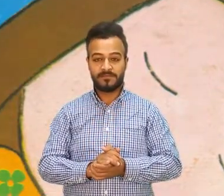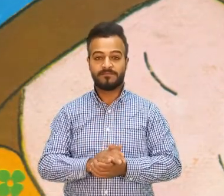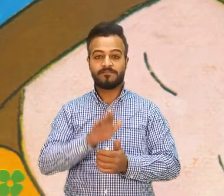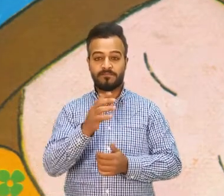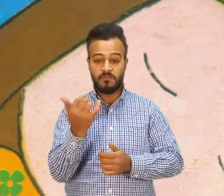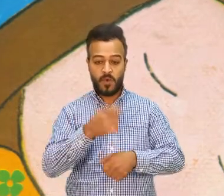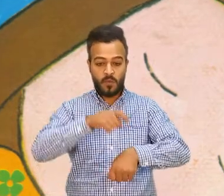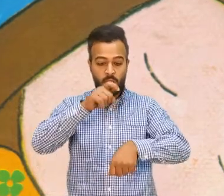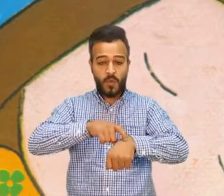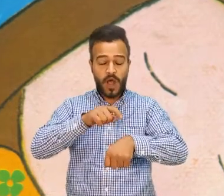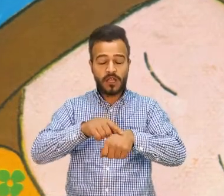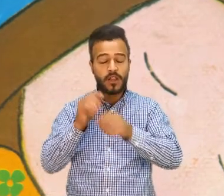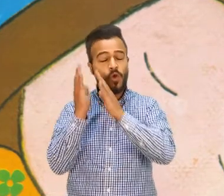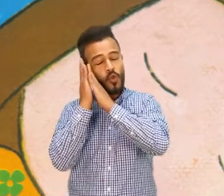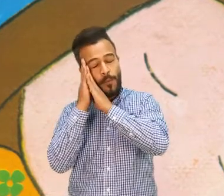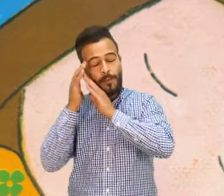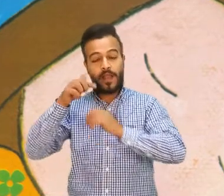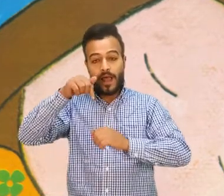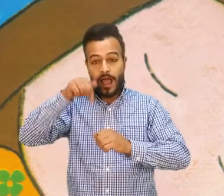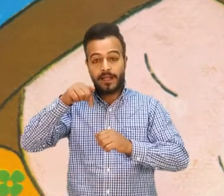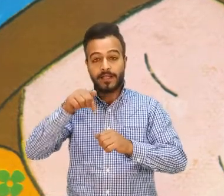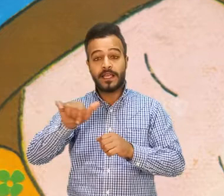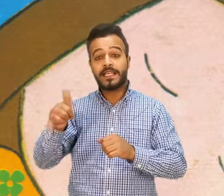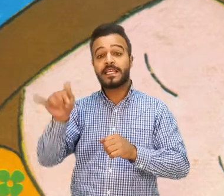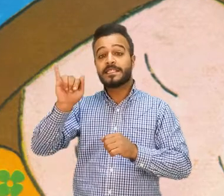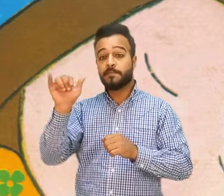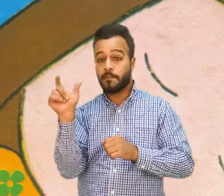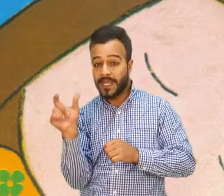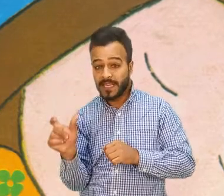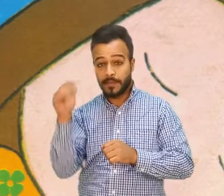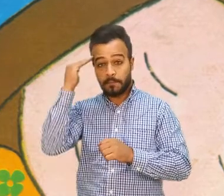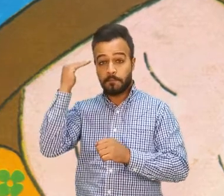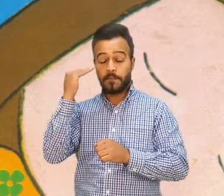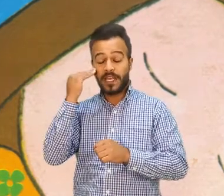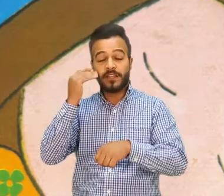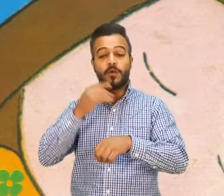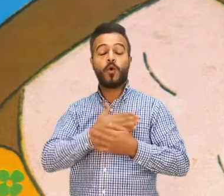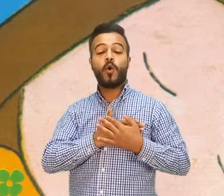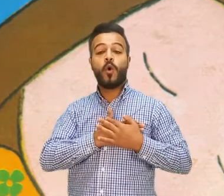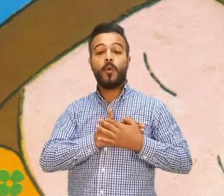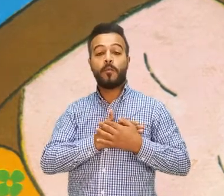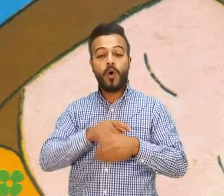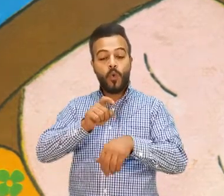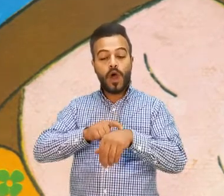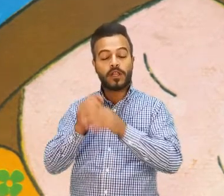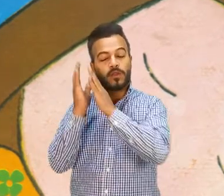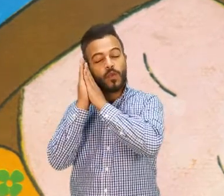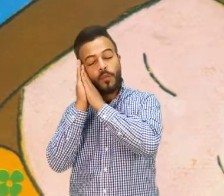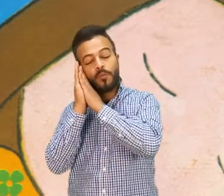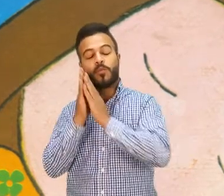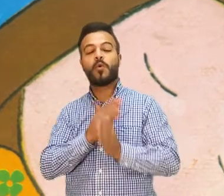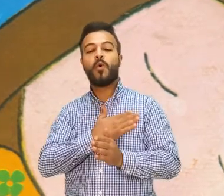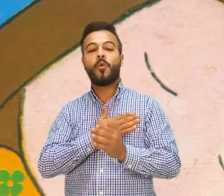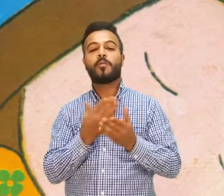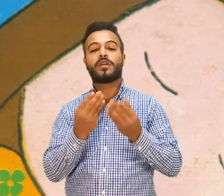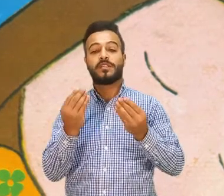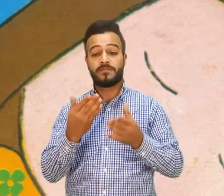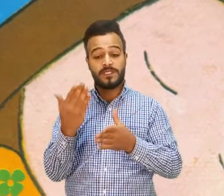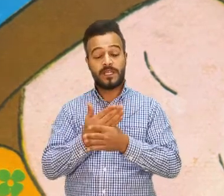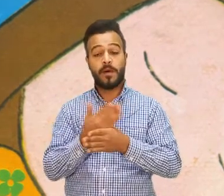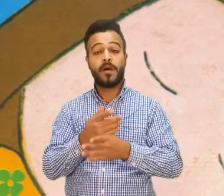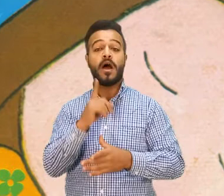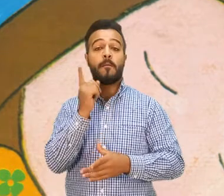حان وقت النوم، وياسمين تحب ساعة النوم كثيرا،